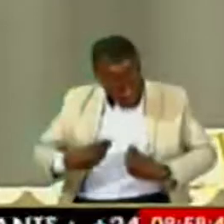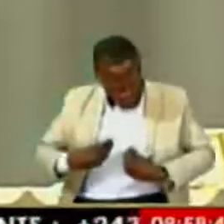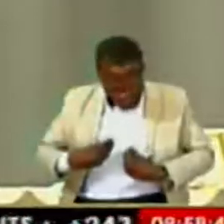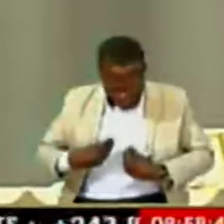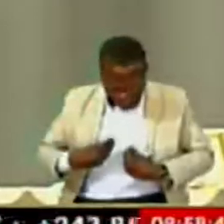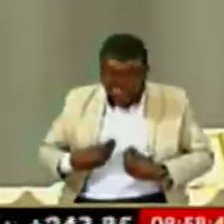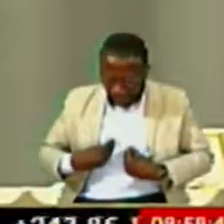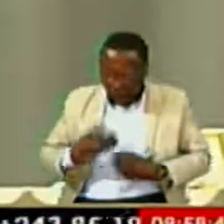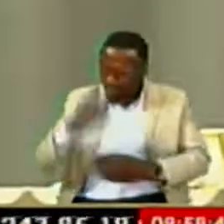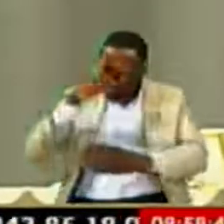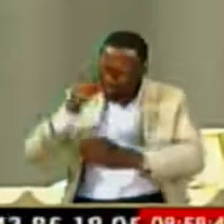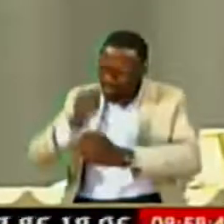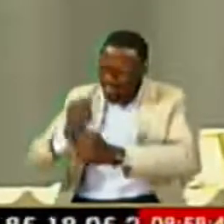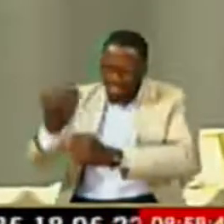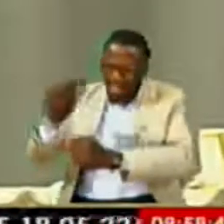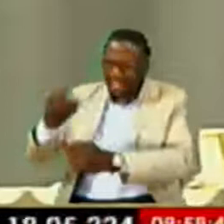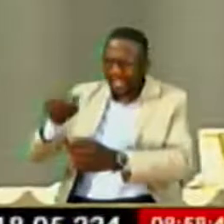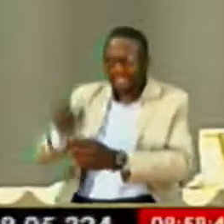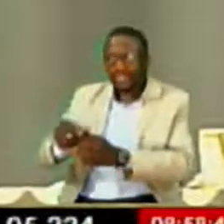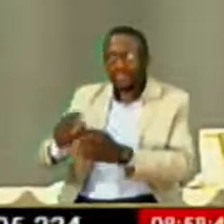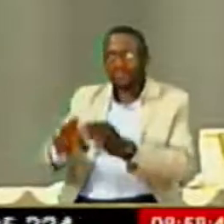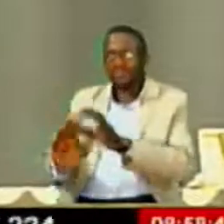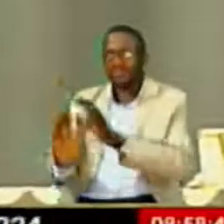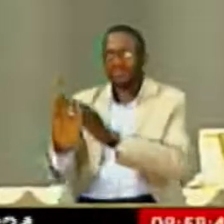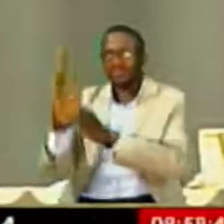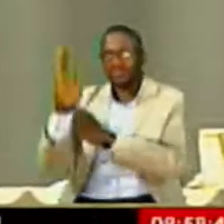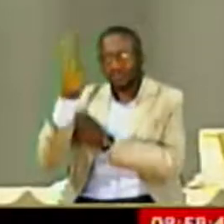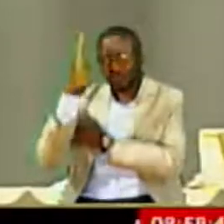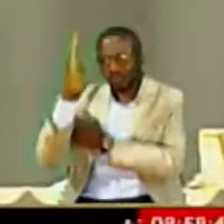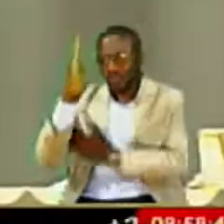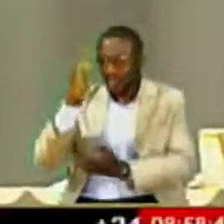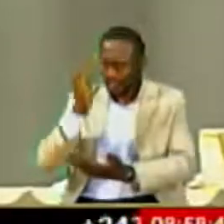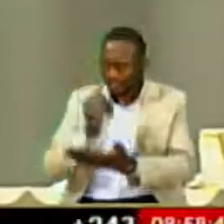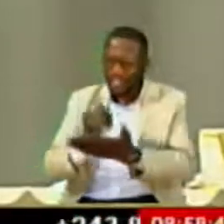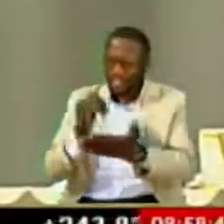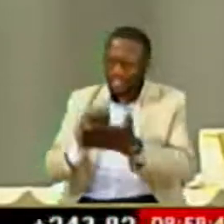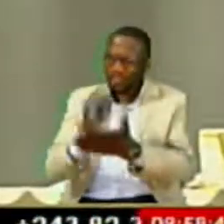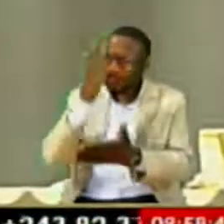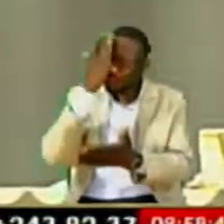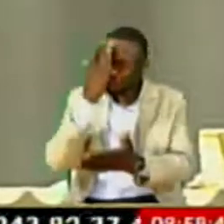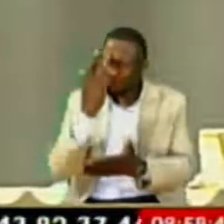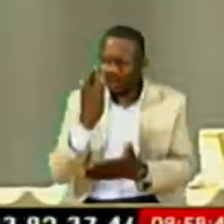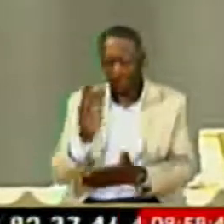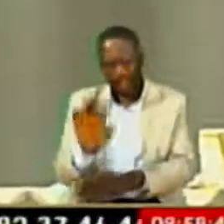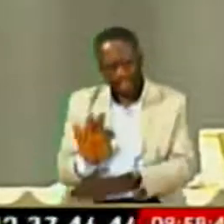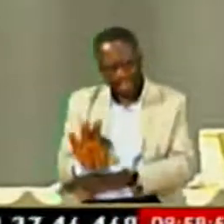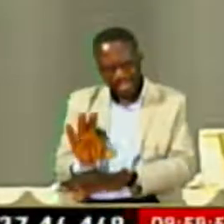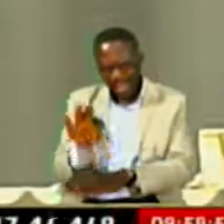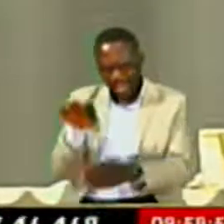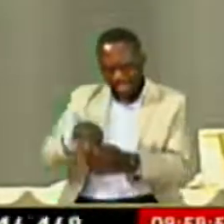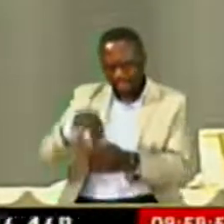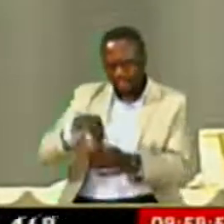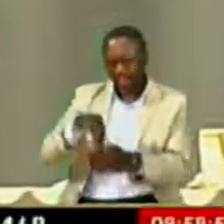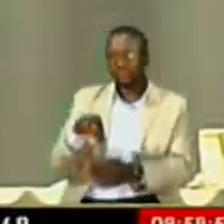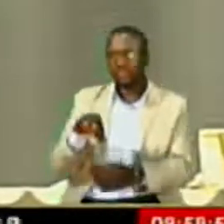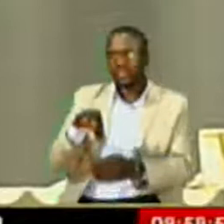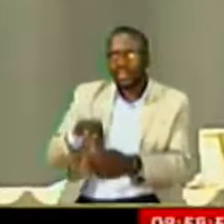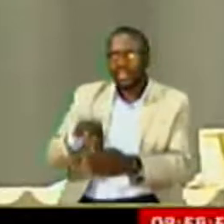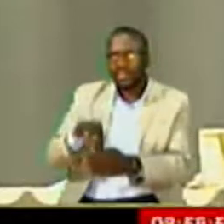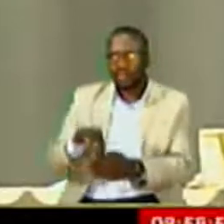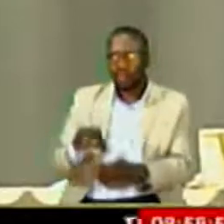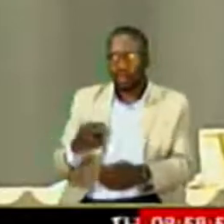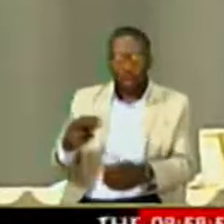his word. Amen. Amen. C'est pourquoi l'élection. Wherefore the election. Ou la prédestination. Or